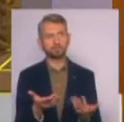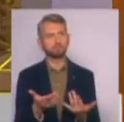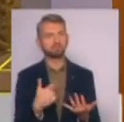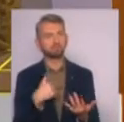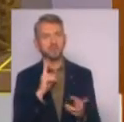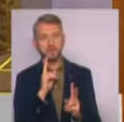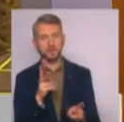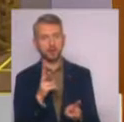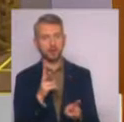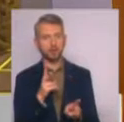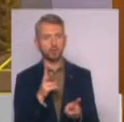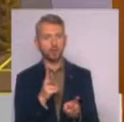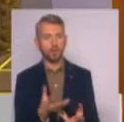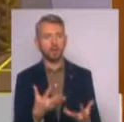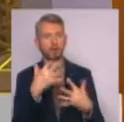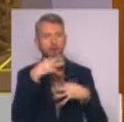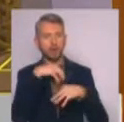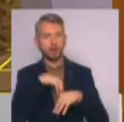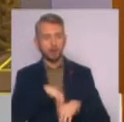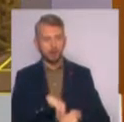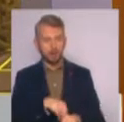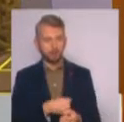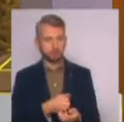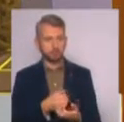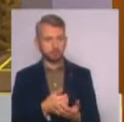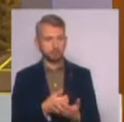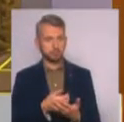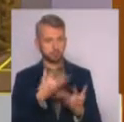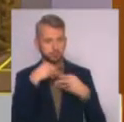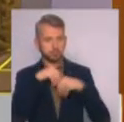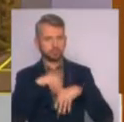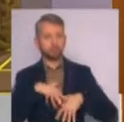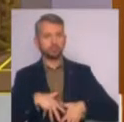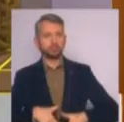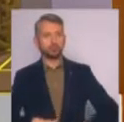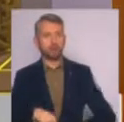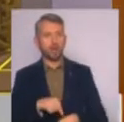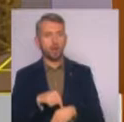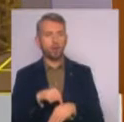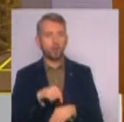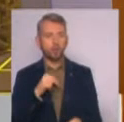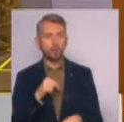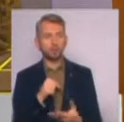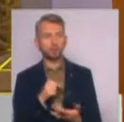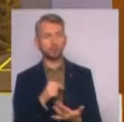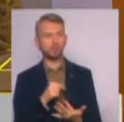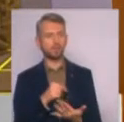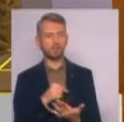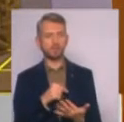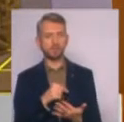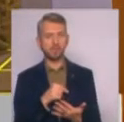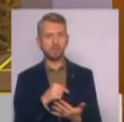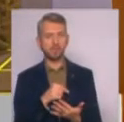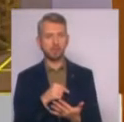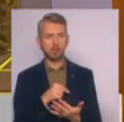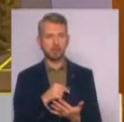знаю, інгалюються чи розпиляються, які і в деякій мірі реагують з